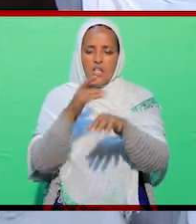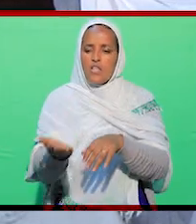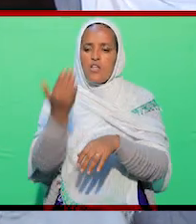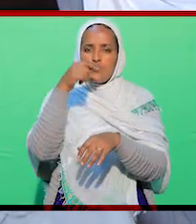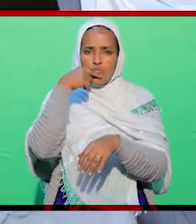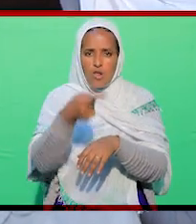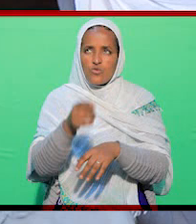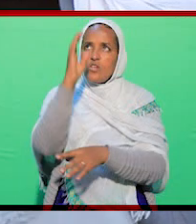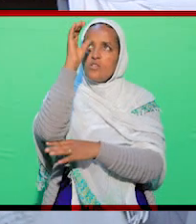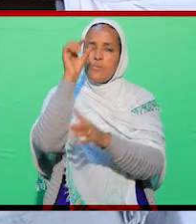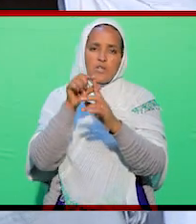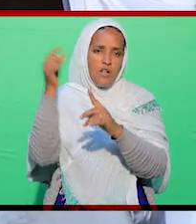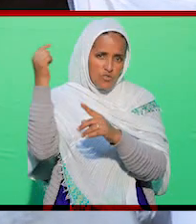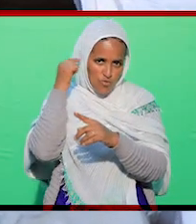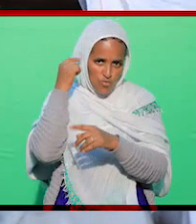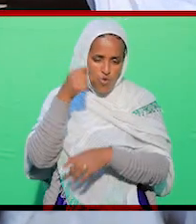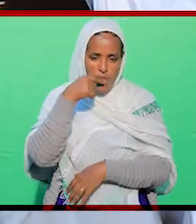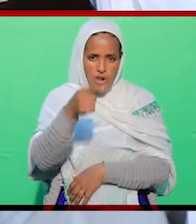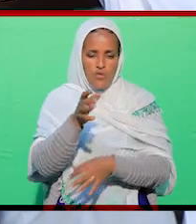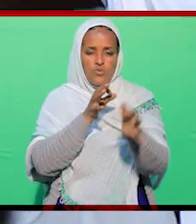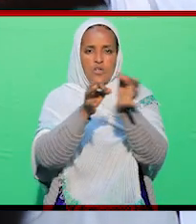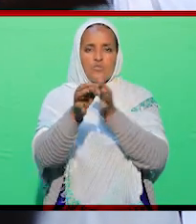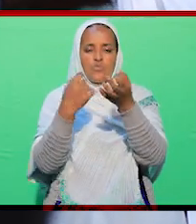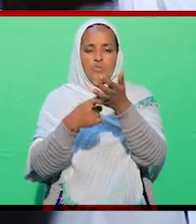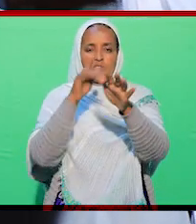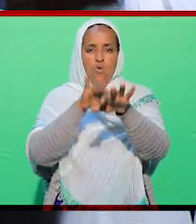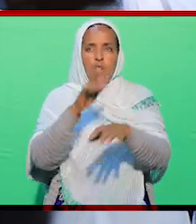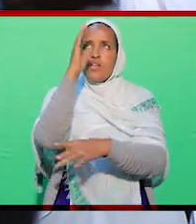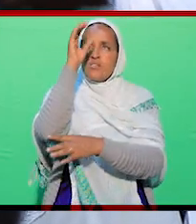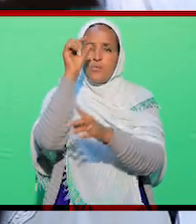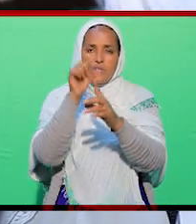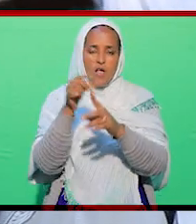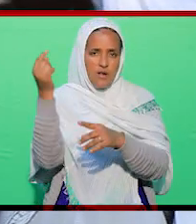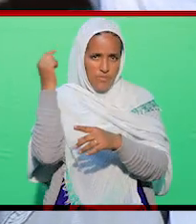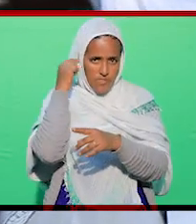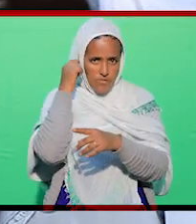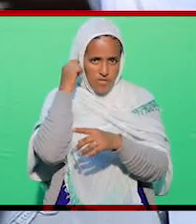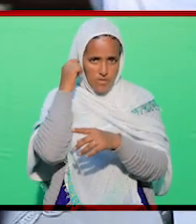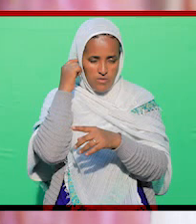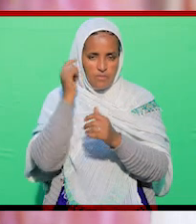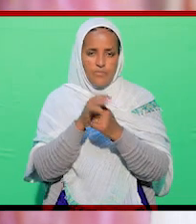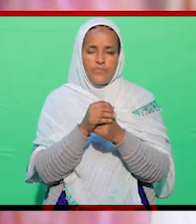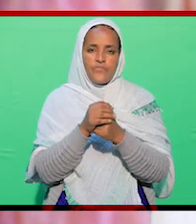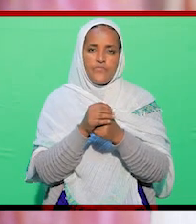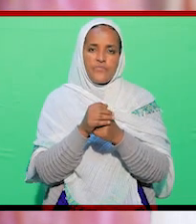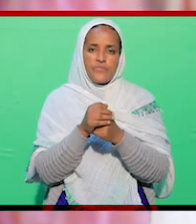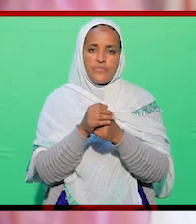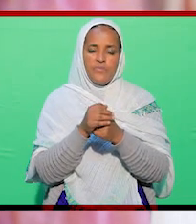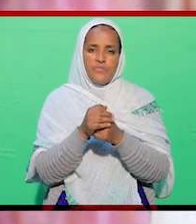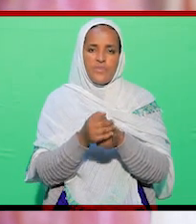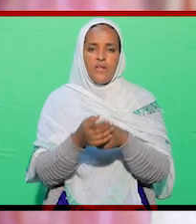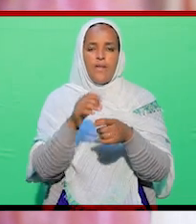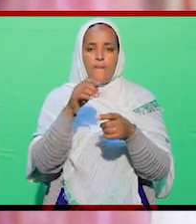ትንቢት ተናገር፣ በእነዚህ ላይ ተነሱ በላቸው፣ የእግዚአብሔርን ቃል ስሙ በላቸው እያለ ይገልጸዋል። በዚያው ላይ የእግዚአብሔርን ቃል